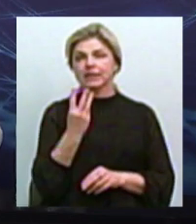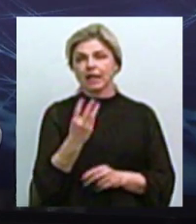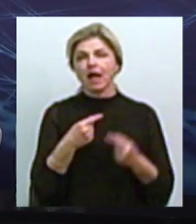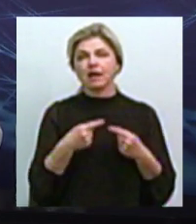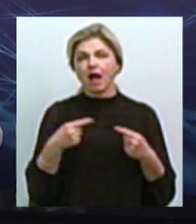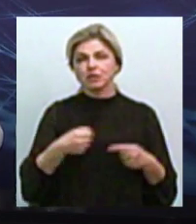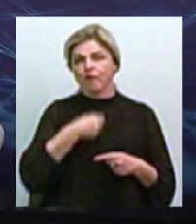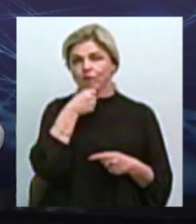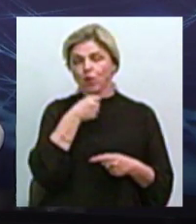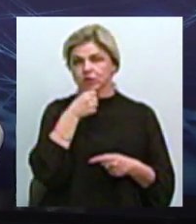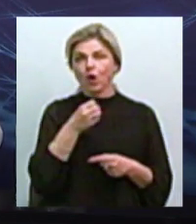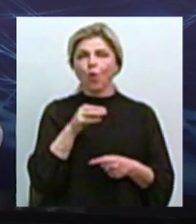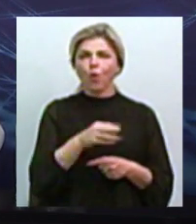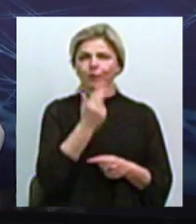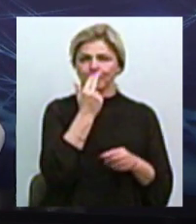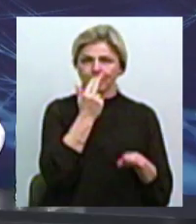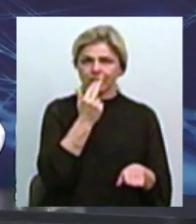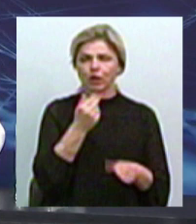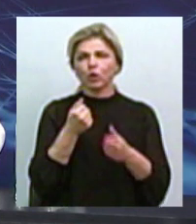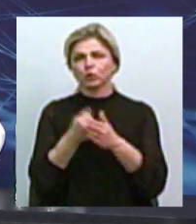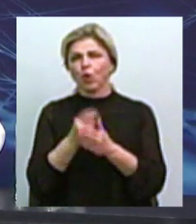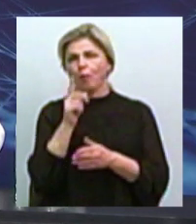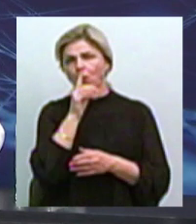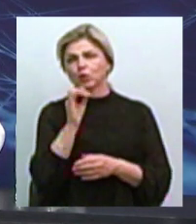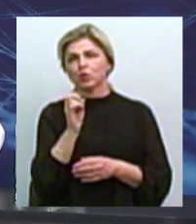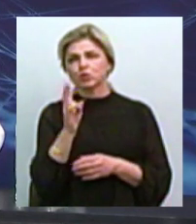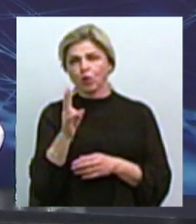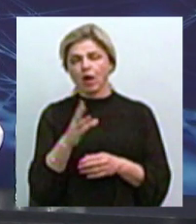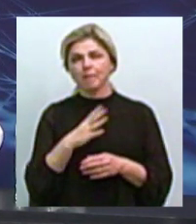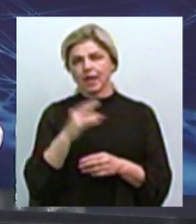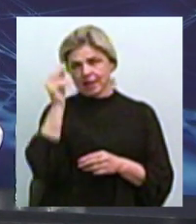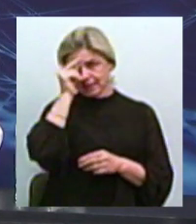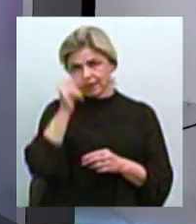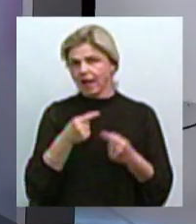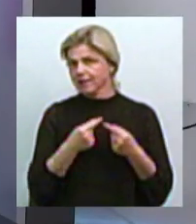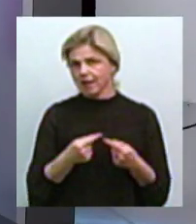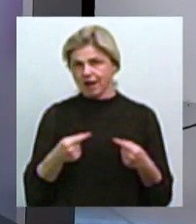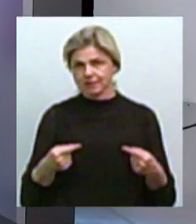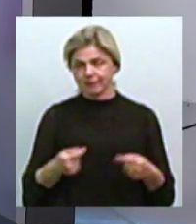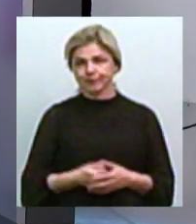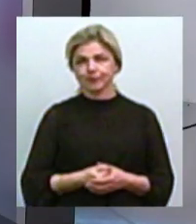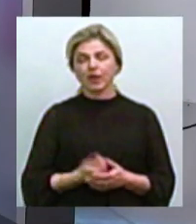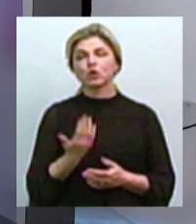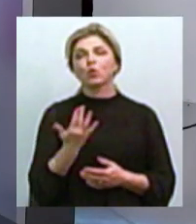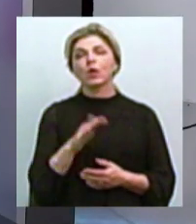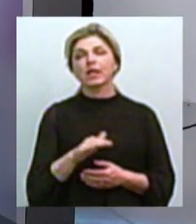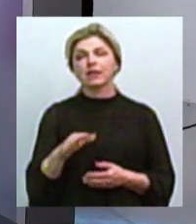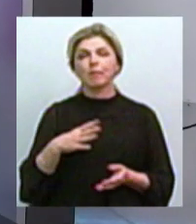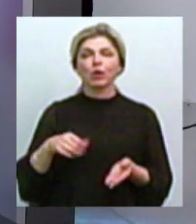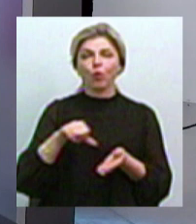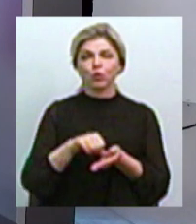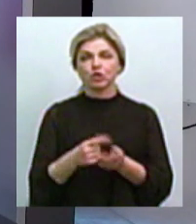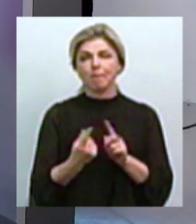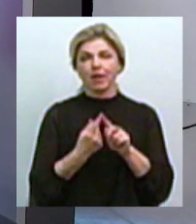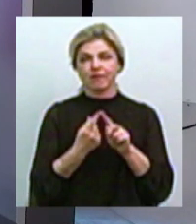от самых малолетних до подростков, это были абсолютно разные занятия. Тетяна, а сколько детей взяли участь у первого проекта?